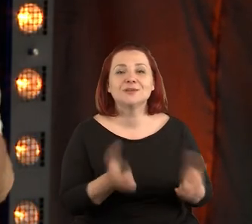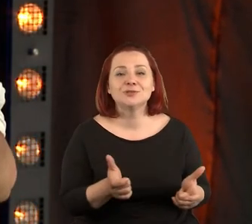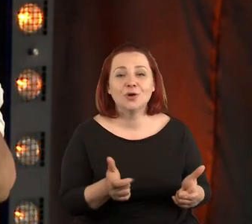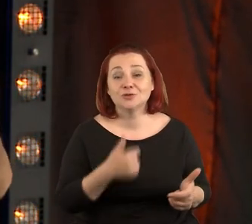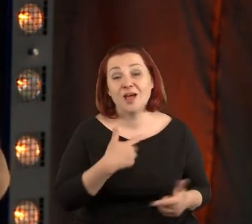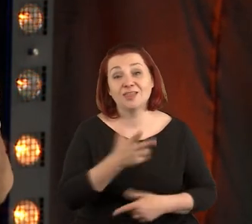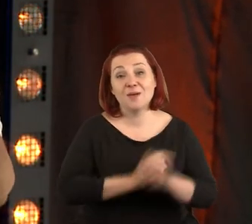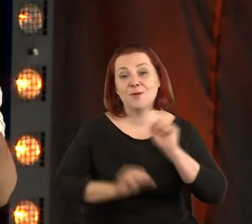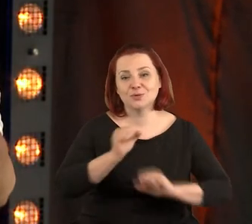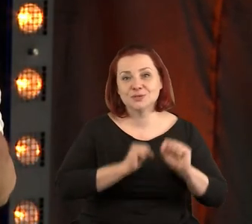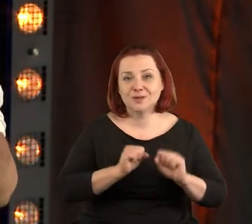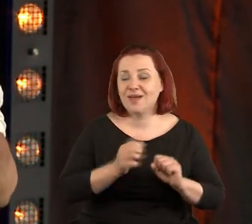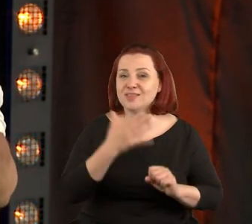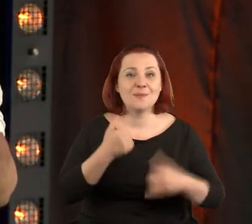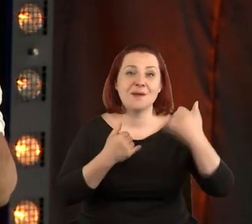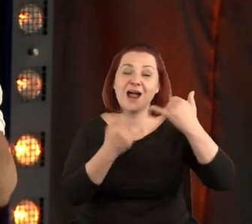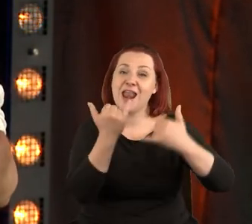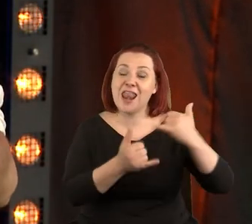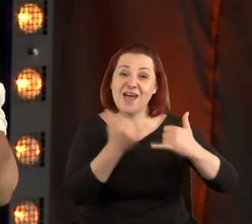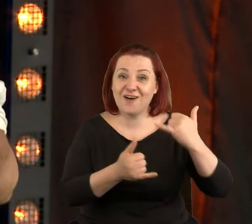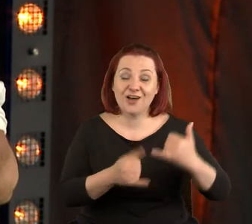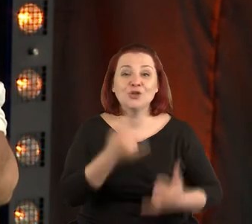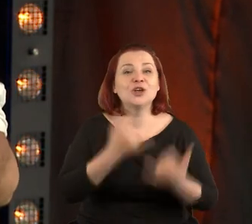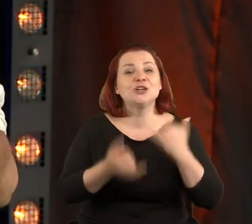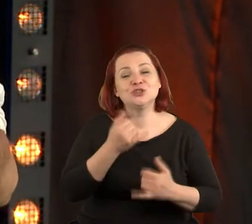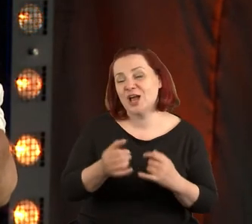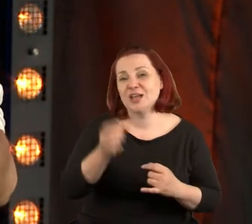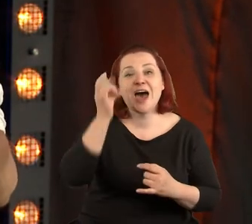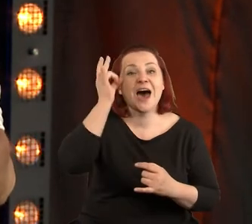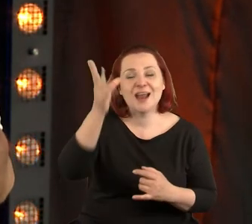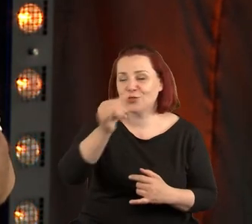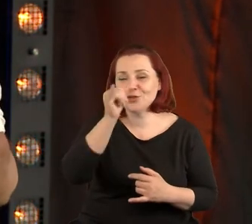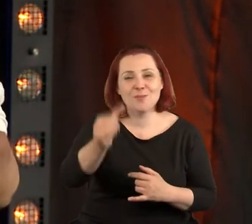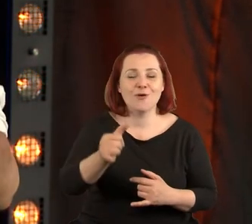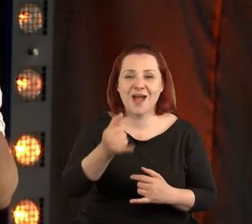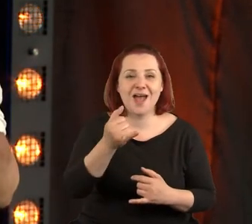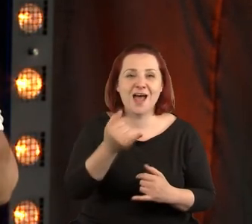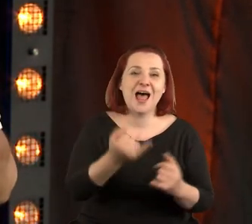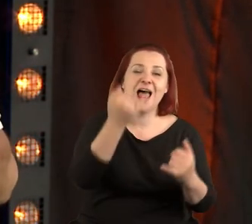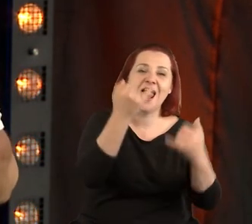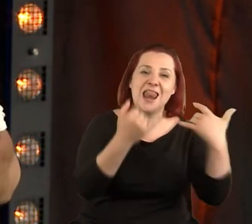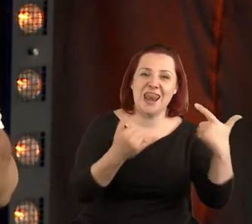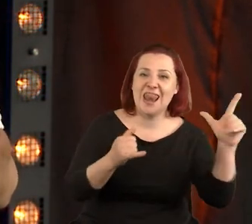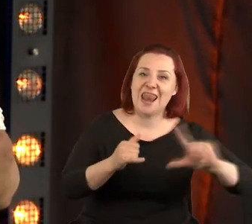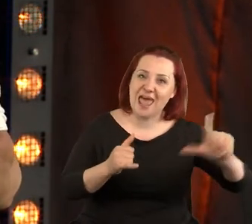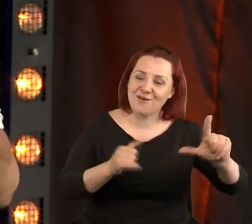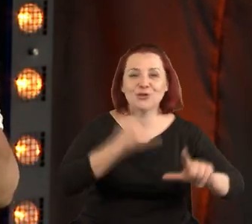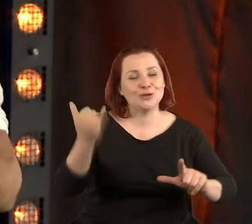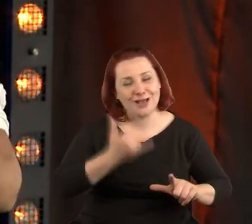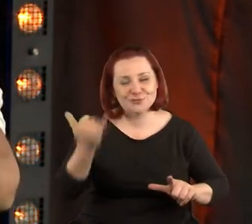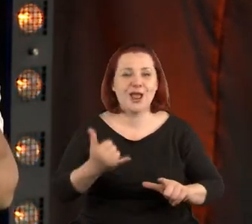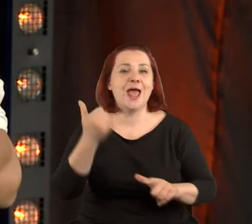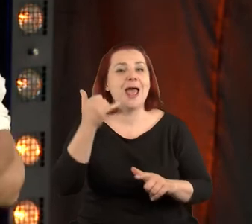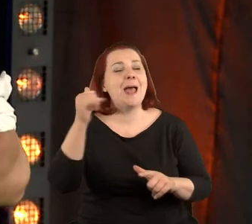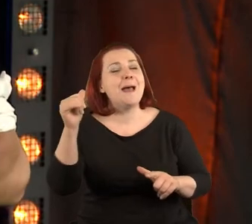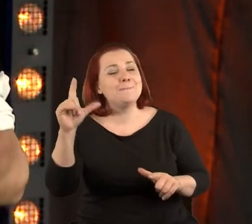jestem osobą niepełnosprawną i nie mam lewej nogi, to jest to, że jak rano wstaję, to zawsze prawą nogą, nie mogę wstać nigdy lewą, więc zawsze mam dobry humor, jak